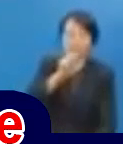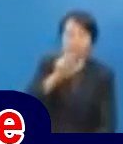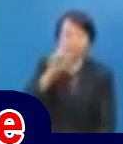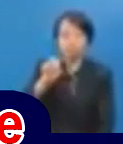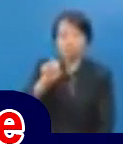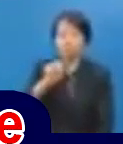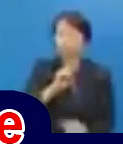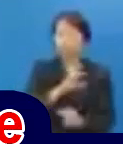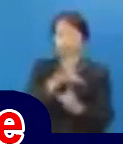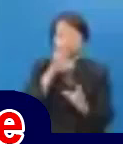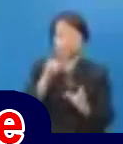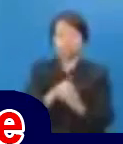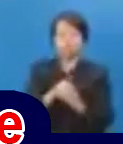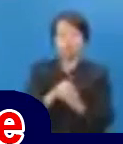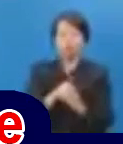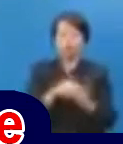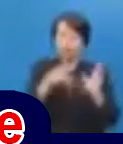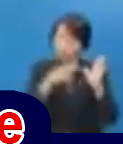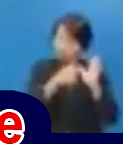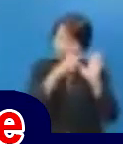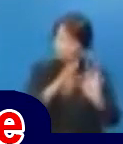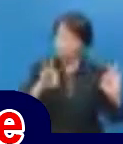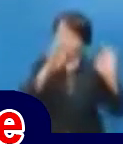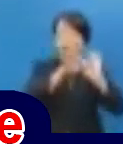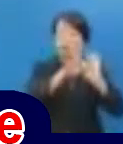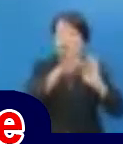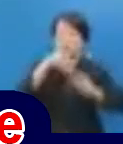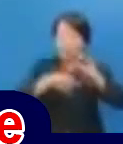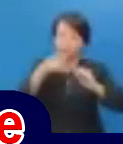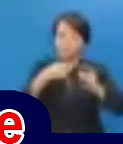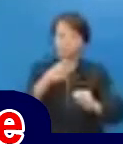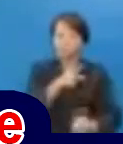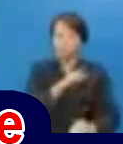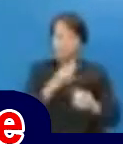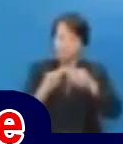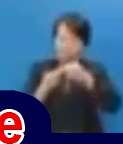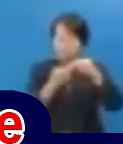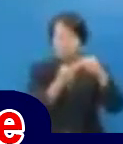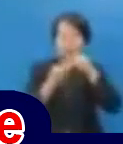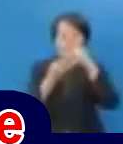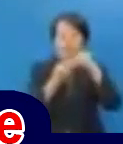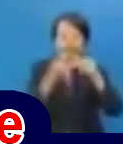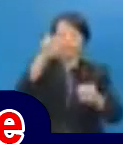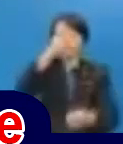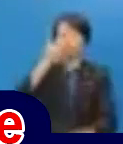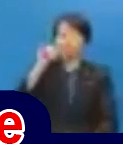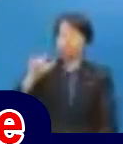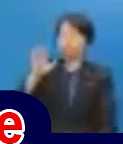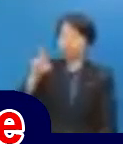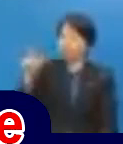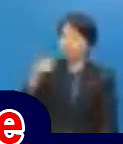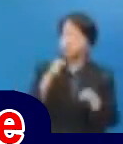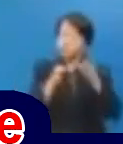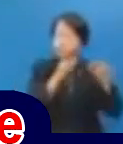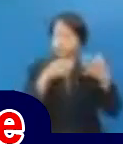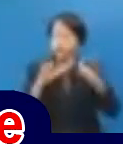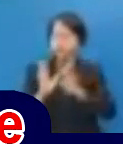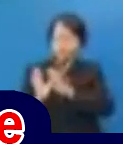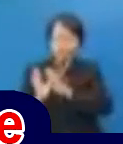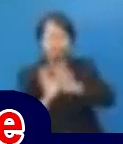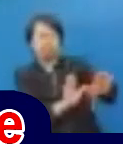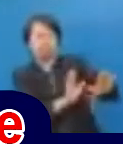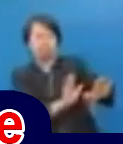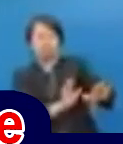itu termasuk perkara yang penting berhubung dengan Kementerian Perpaduan. Sebab Yang Muhammad menjelaskan setelah menolak, saya